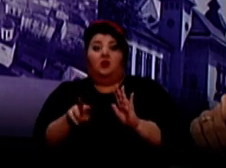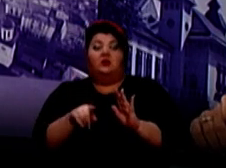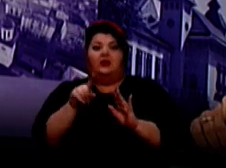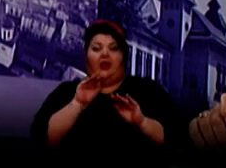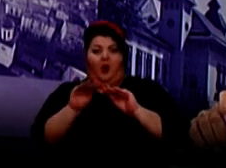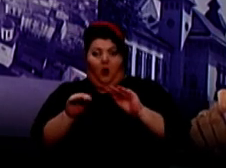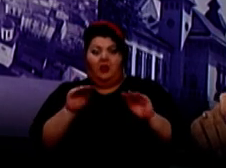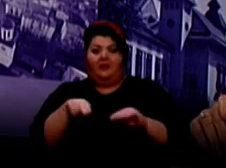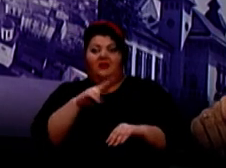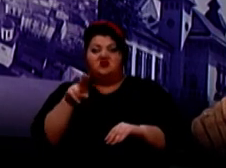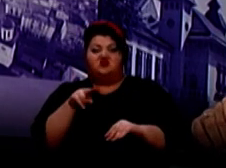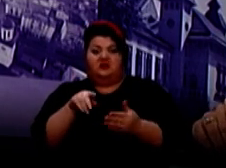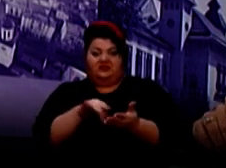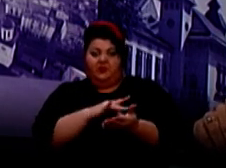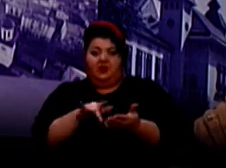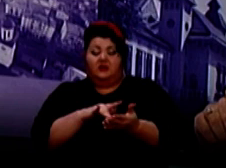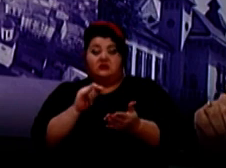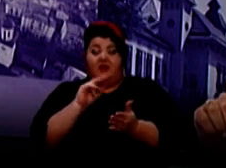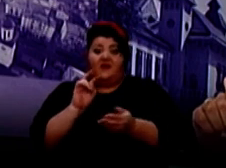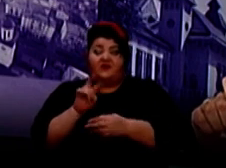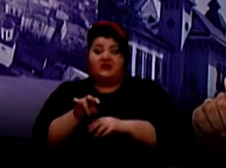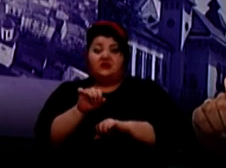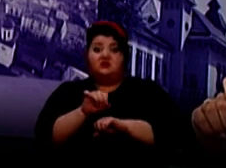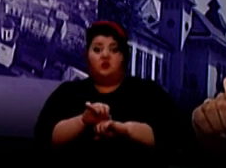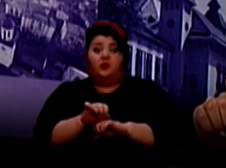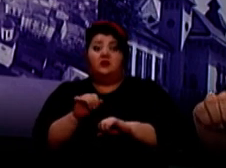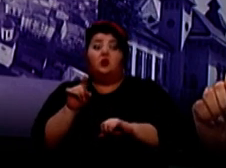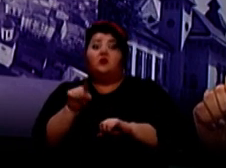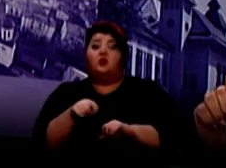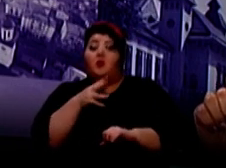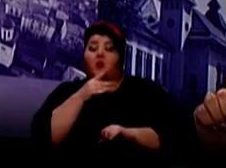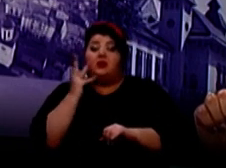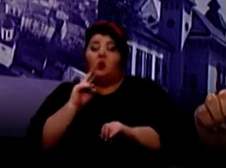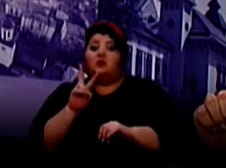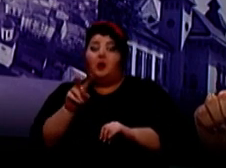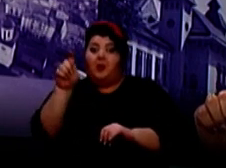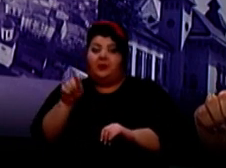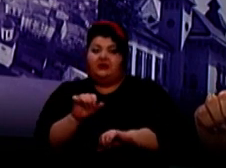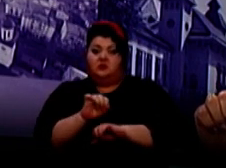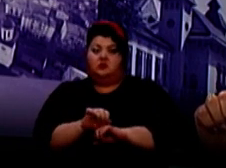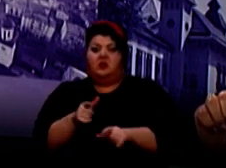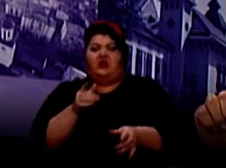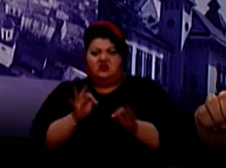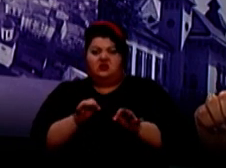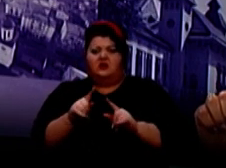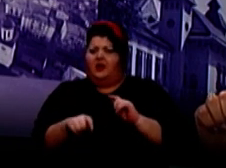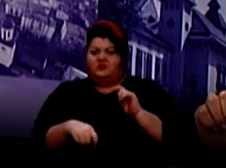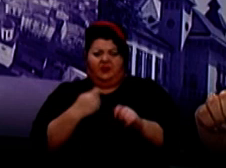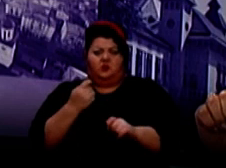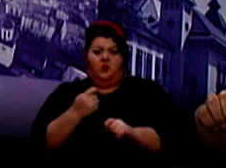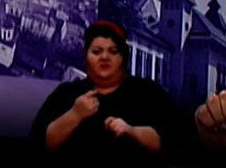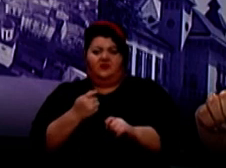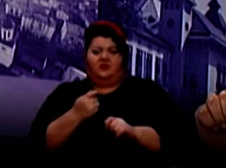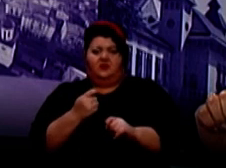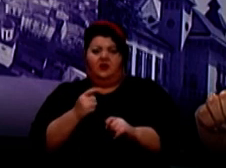обладнаний GPS-ом, і вийти на зупинку в той момент, коли цей тролейбус приїде на зупинку. Так, дійсно, це збиткові перевезення, але